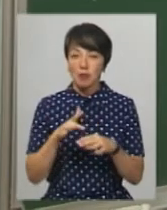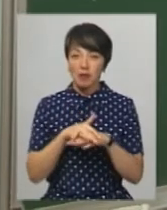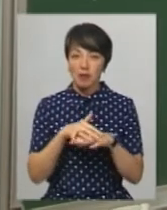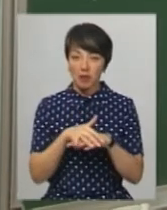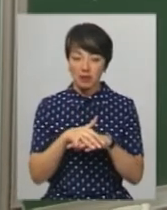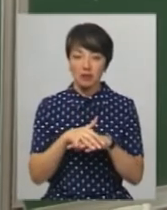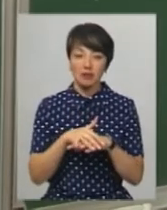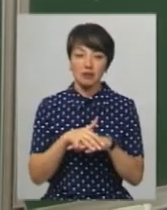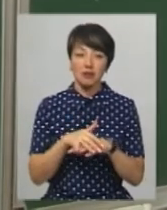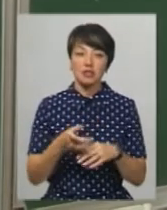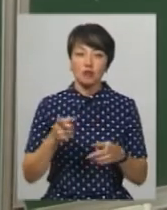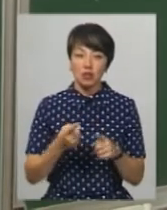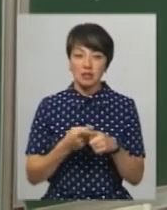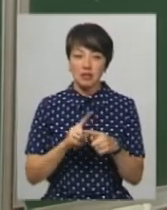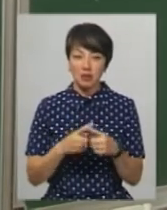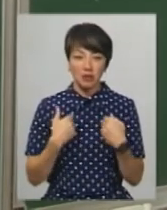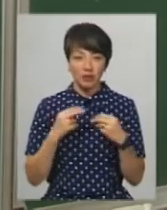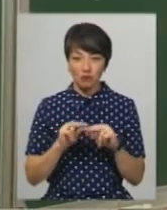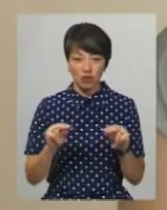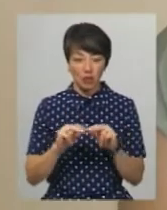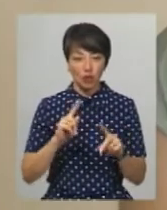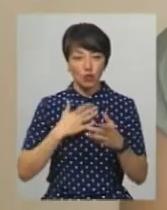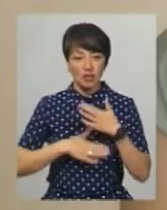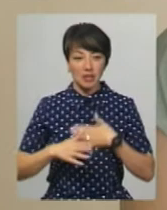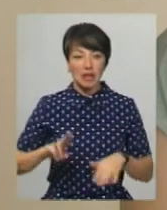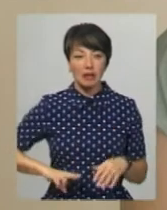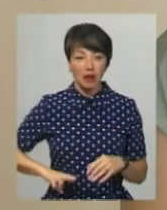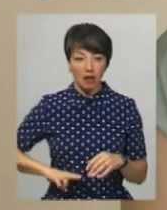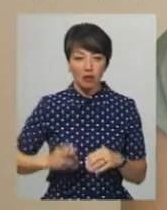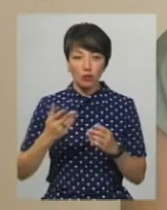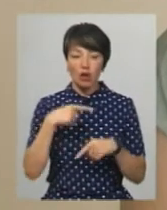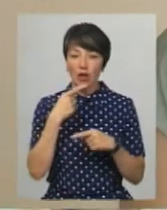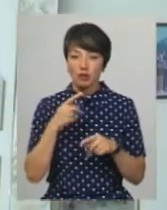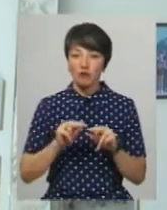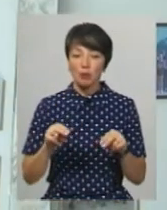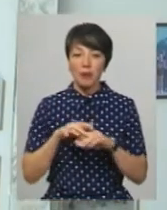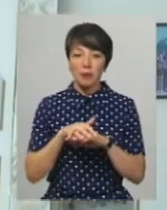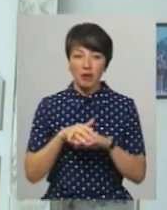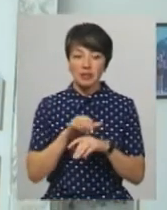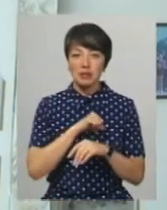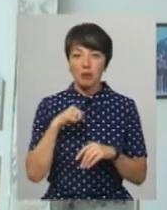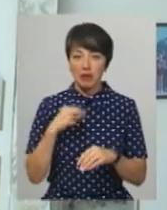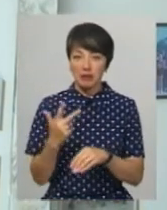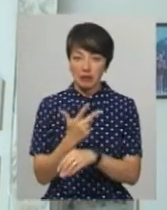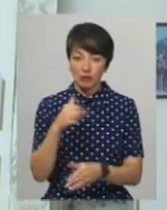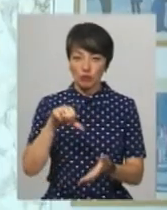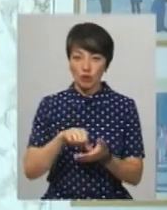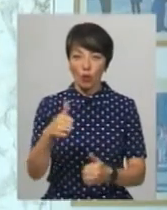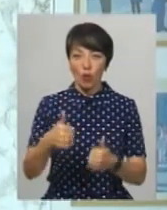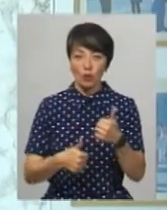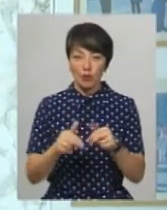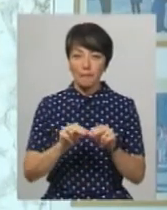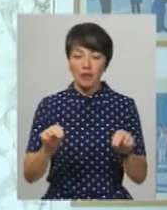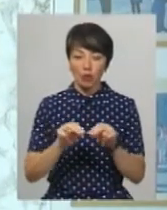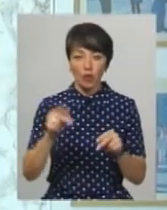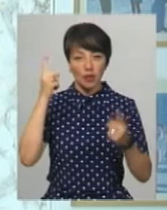прикладна математика. Звичайно, це мене як вчителя дуже тішить. Директор НВК номер 1 каже, вчителька математики і сама тричі брала участь у конкурсах